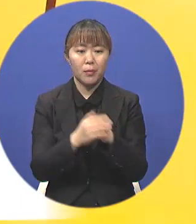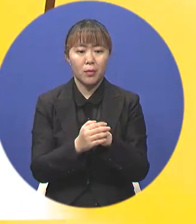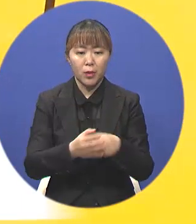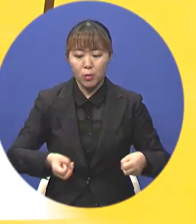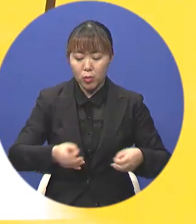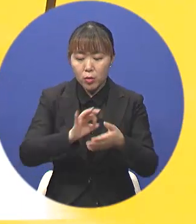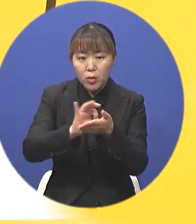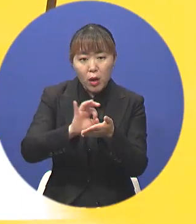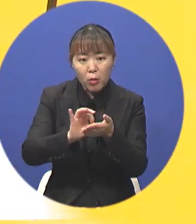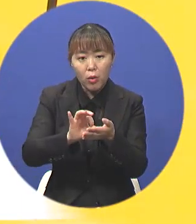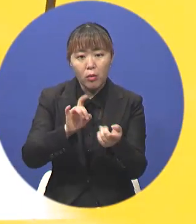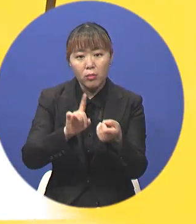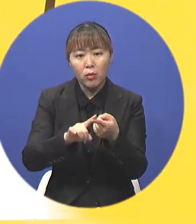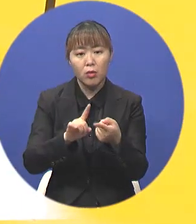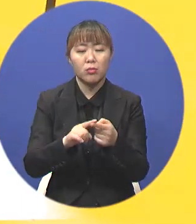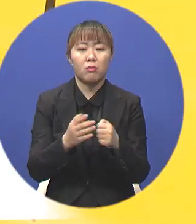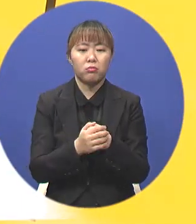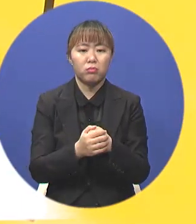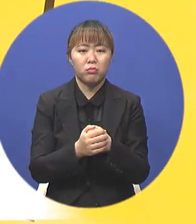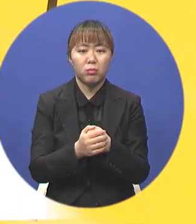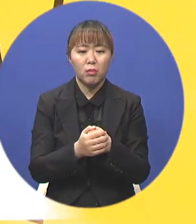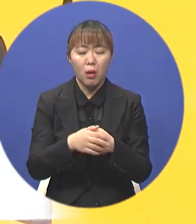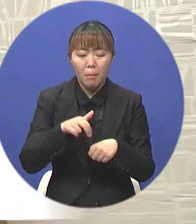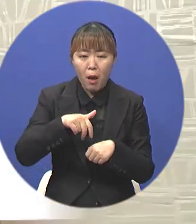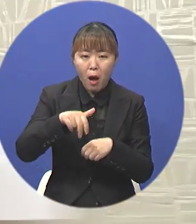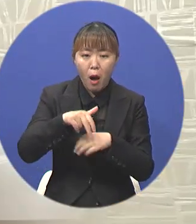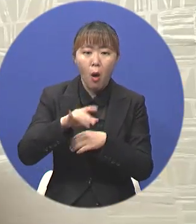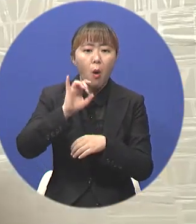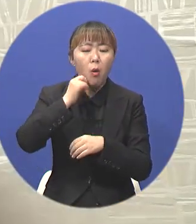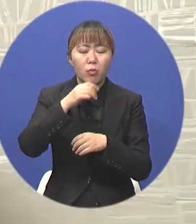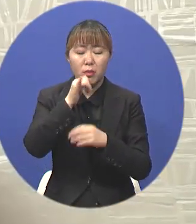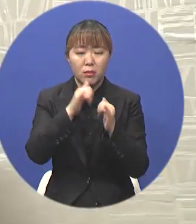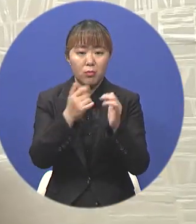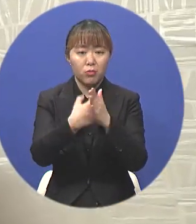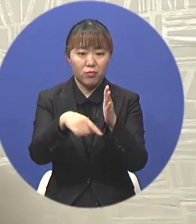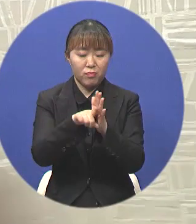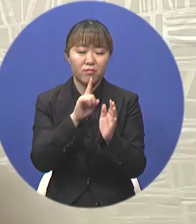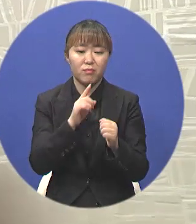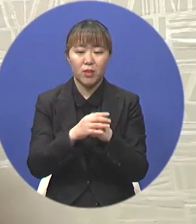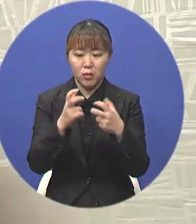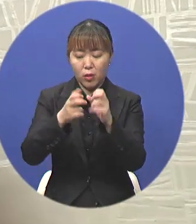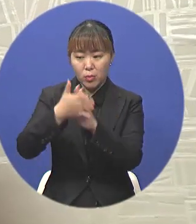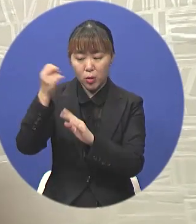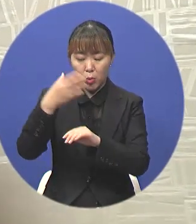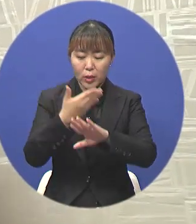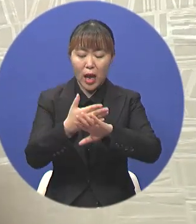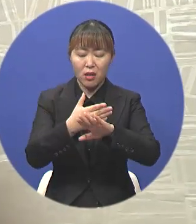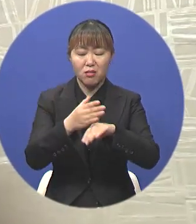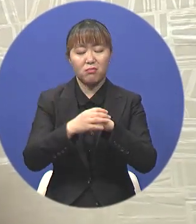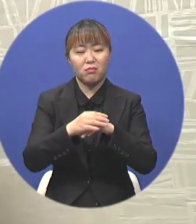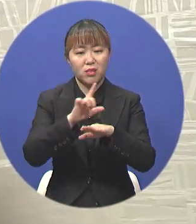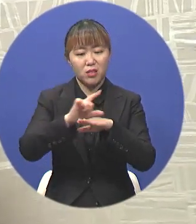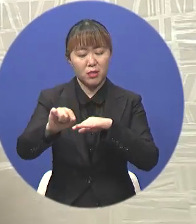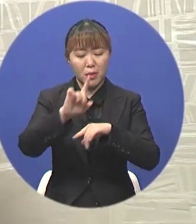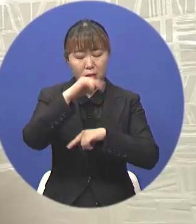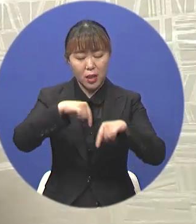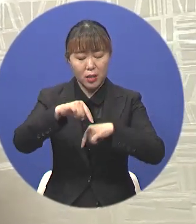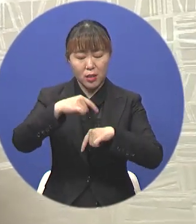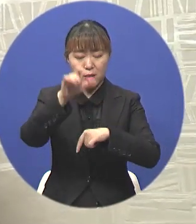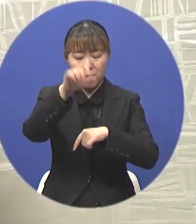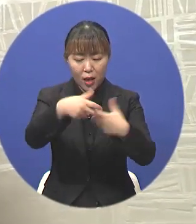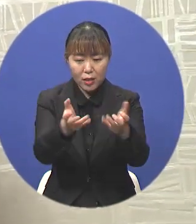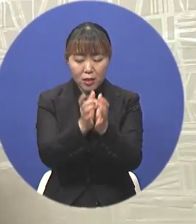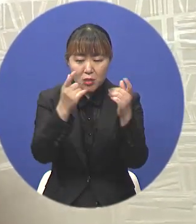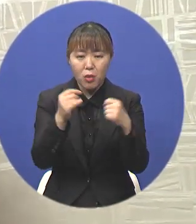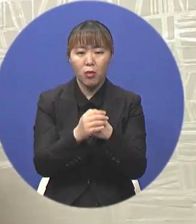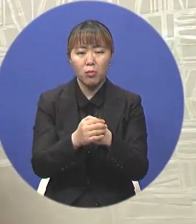정도의 어떤 보행의 장애를 겪는 사람들을 위해서 만든 제도인데. 성남시를 비롯해 다른 지자체에서도 발생하는 장애인 콜택시